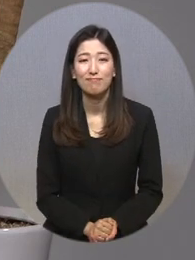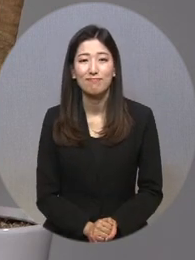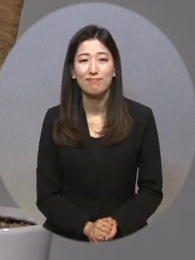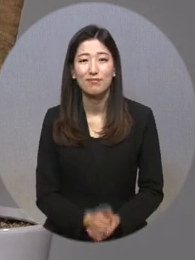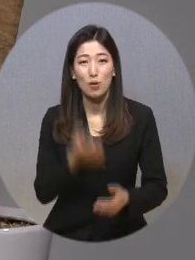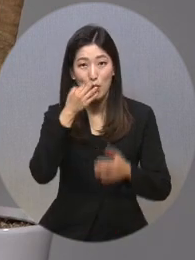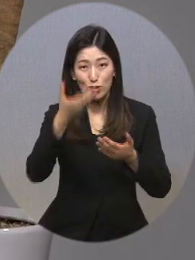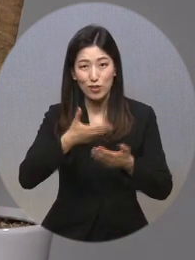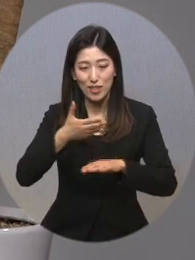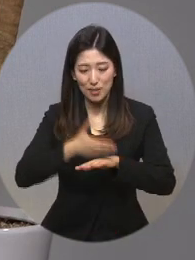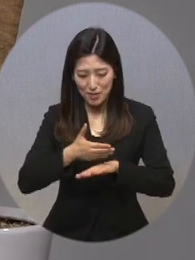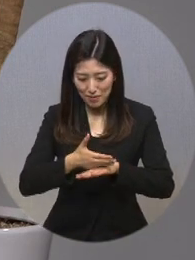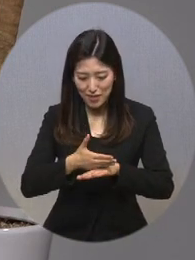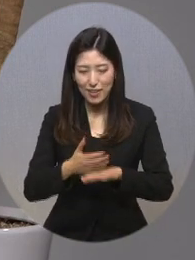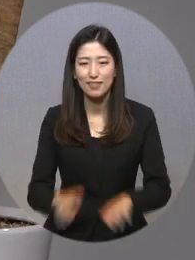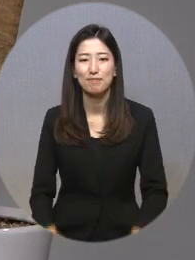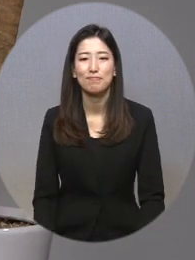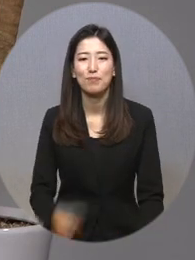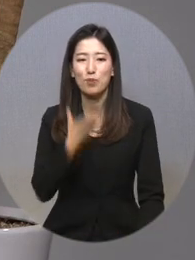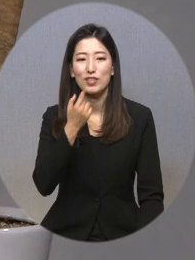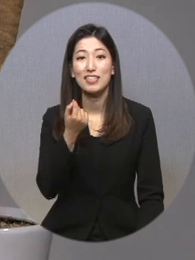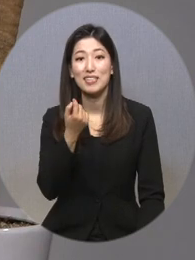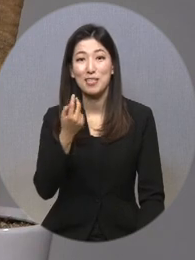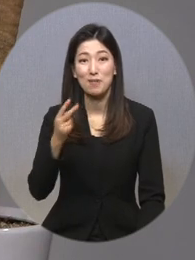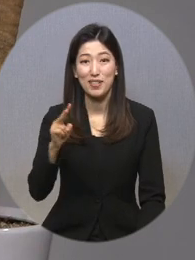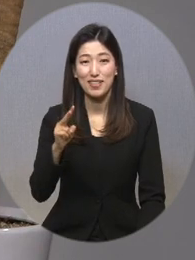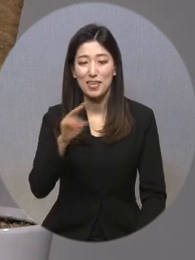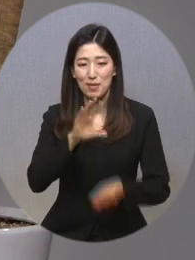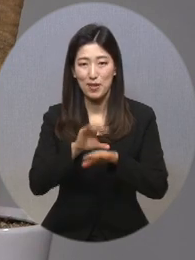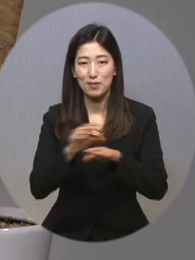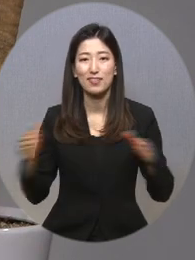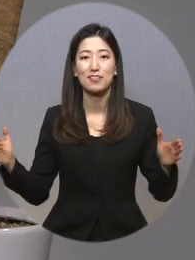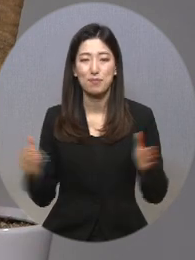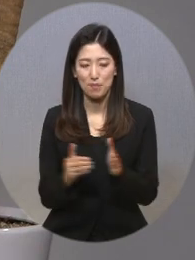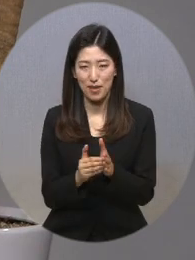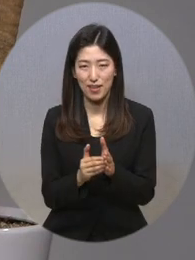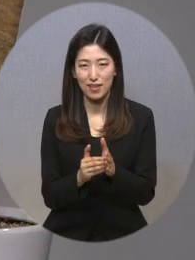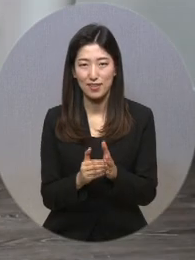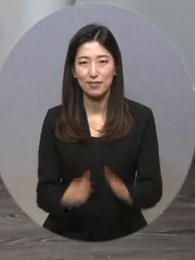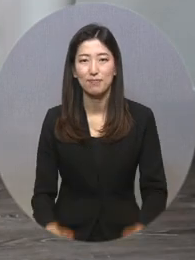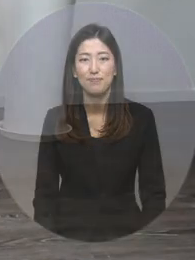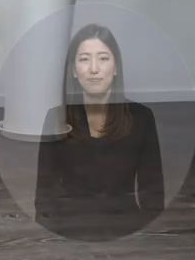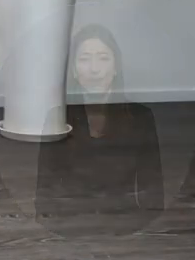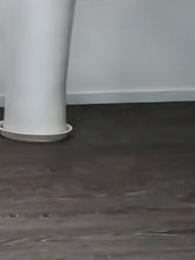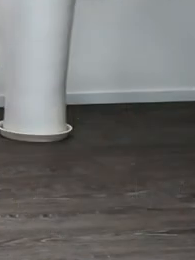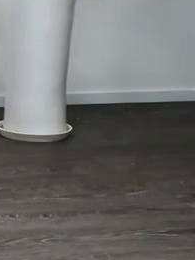함께 해주셔서 감사합니다. 복지TV 경기방송 아나운서 김시연이었습니다.